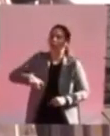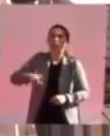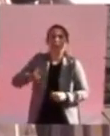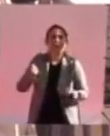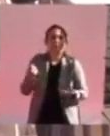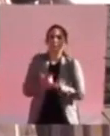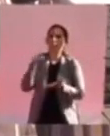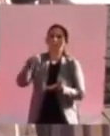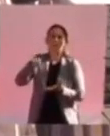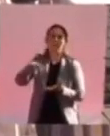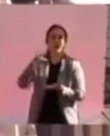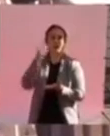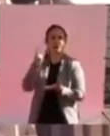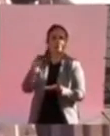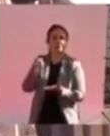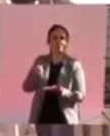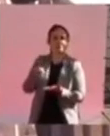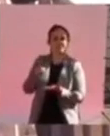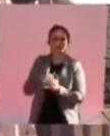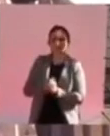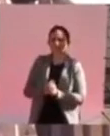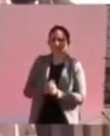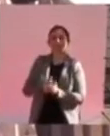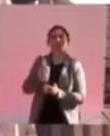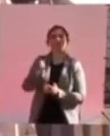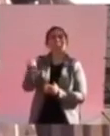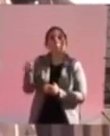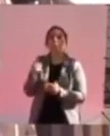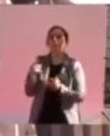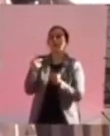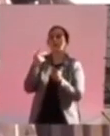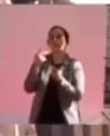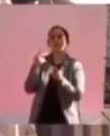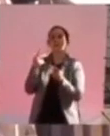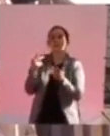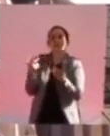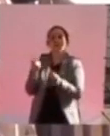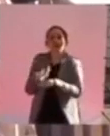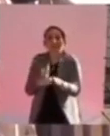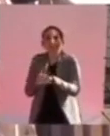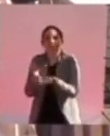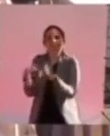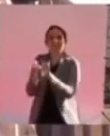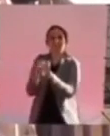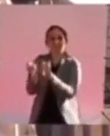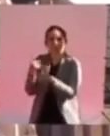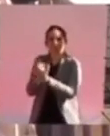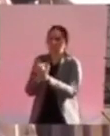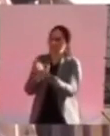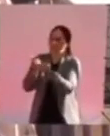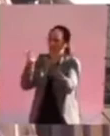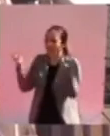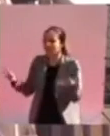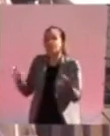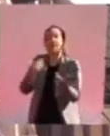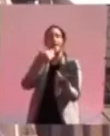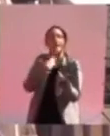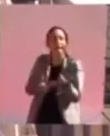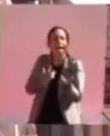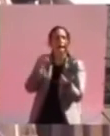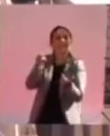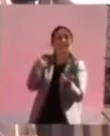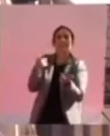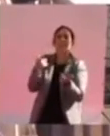infine potenziare l'assistenza domiciliare anche attraverso il monitoraggio delle risorse finanziate nel decreto